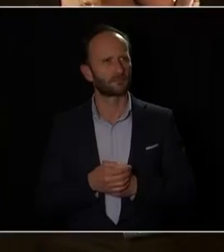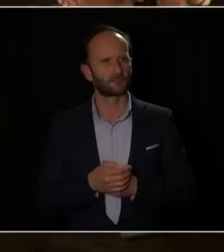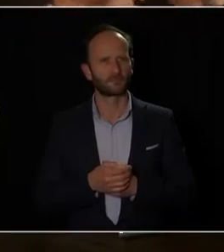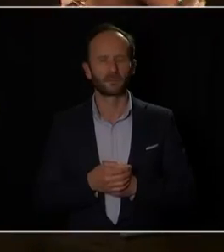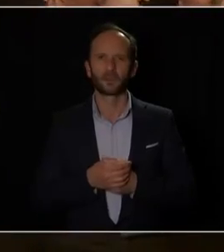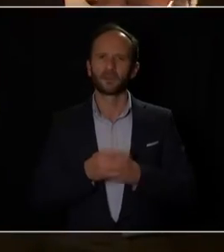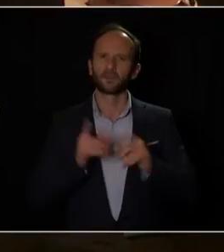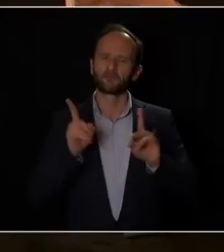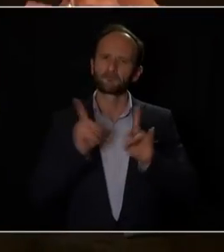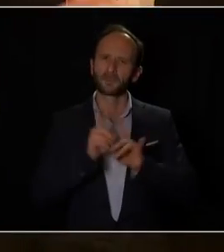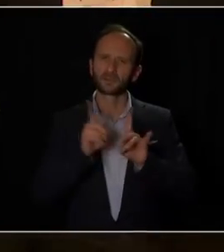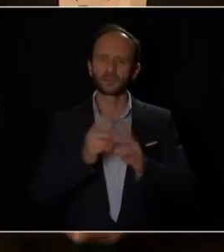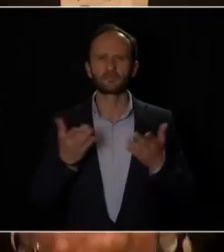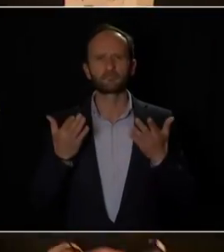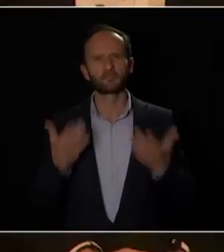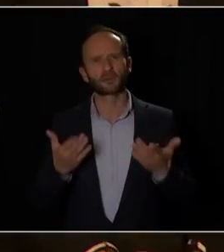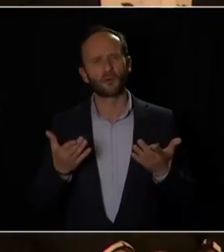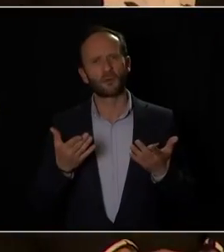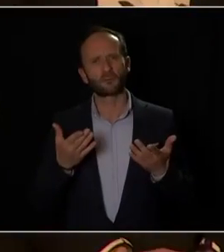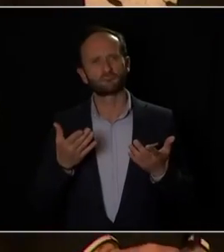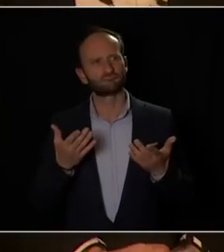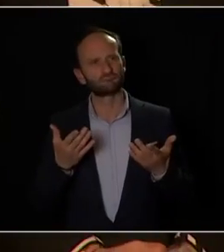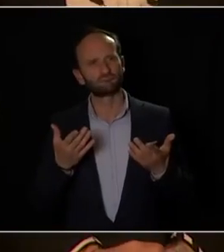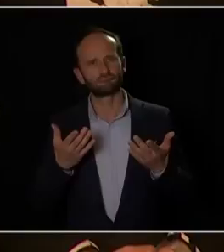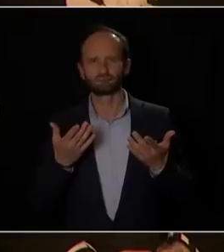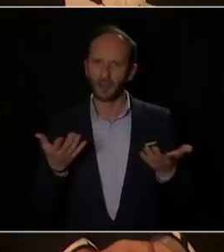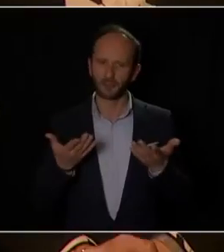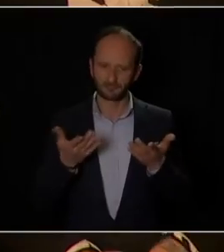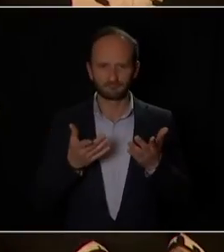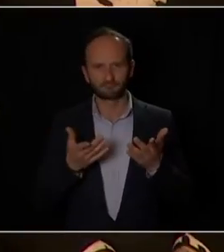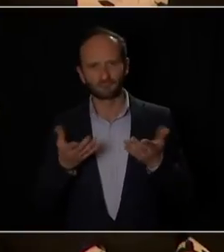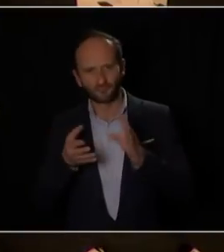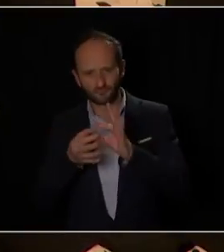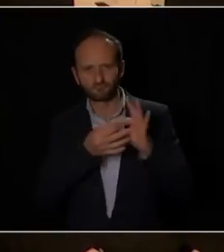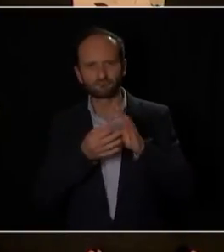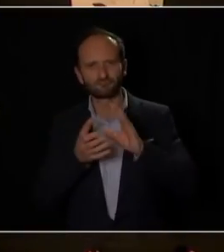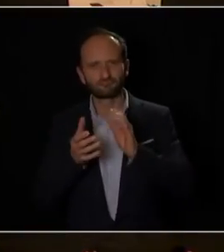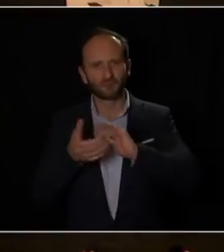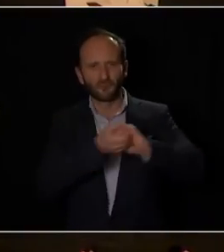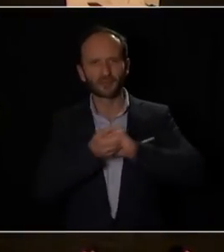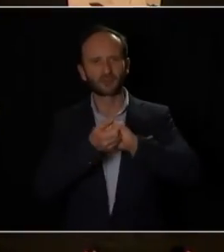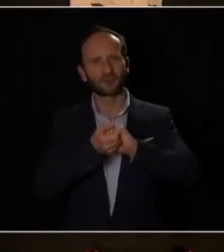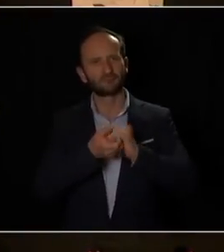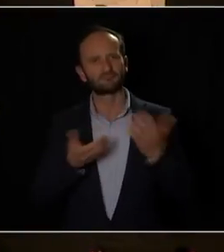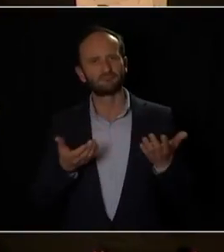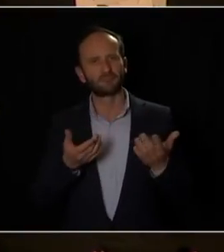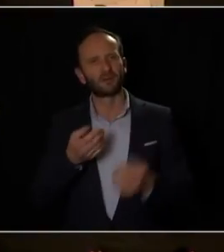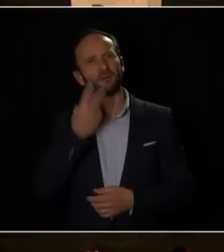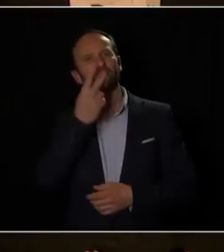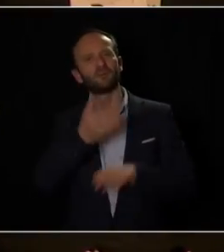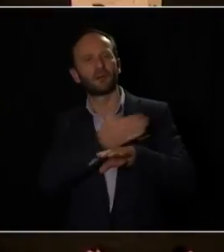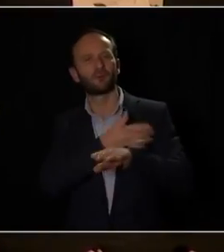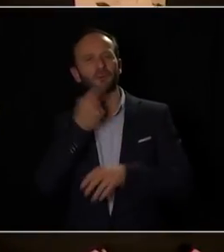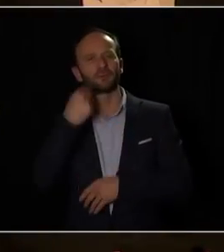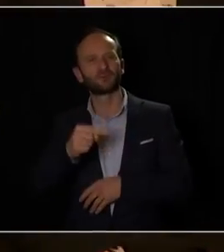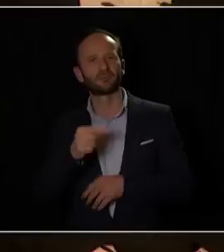Et puis maintenant vient le temps de la fraternité, oui. Et la fraternité à Dijon, vous avez pu le constater, c'est